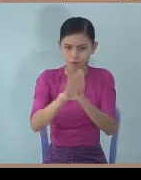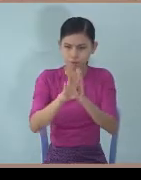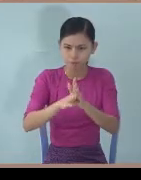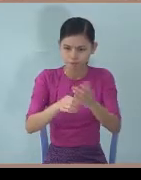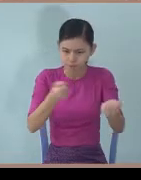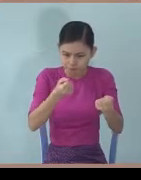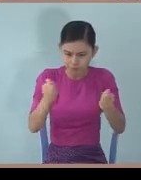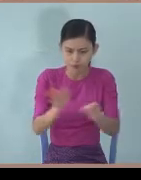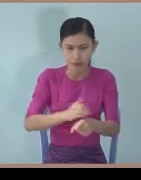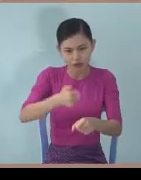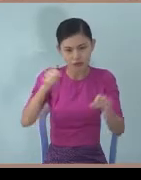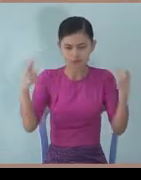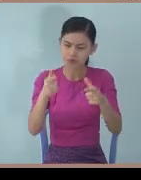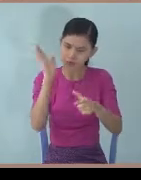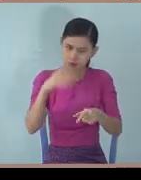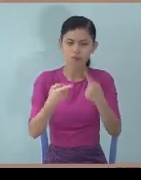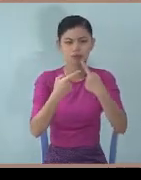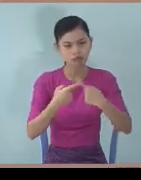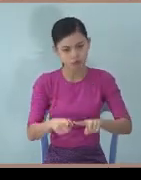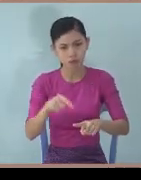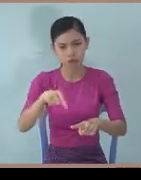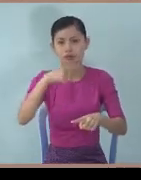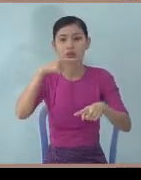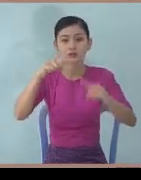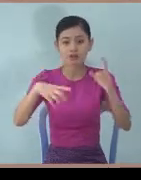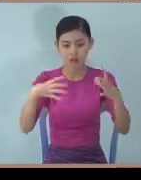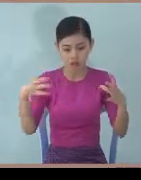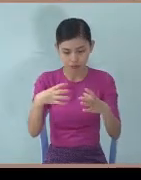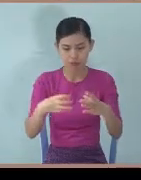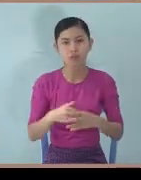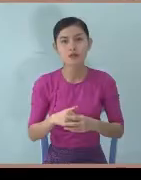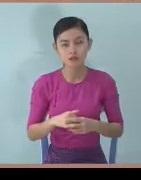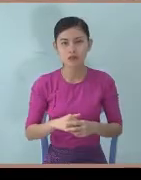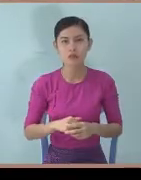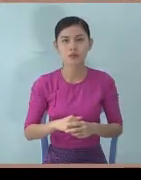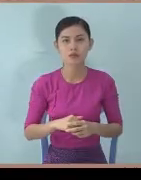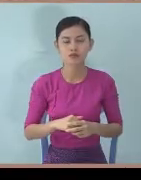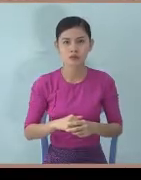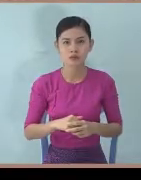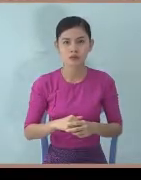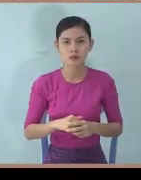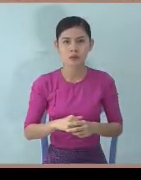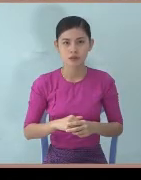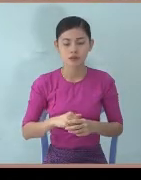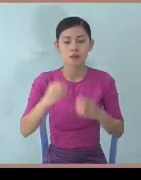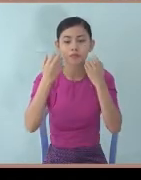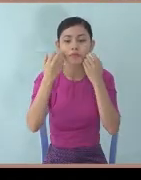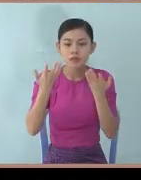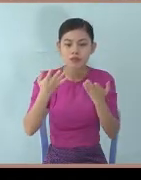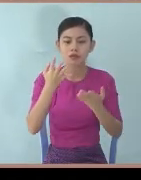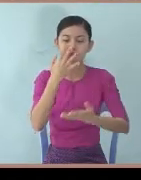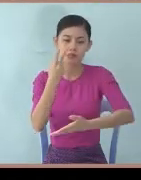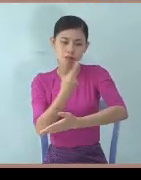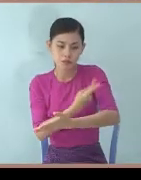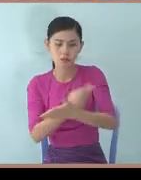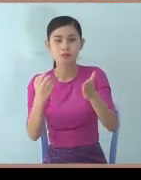ချုံနိုင်တဲ့နေမြေတခုဖြစ်တယ်အဲ့ဒါကိုဒီအခုအနာရအာဒီအခုလက်ရှိအာအစိုးရပေါ့နော် LNG နေနဲ့အာ